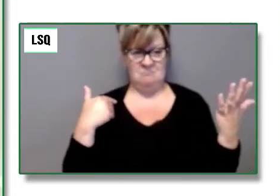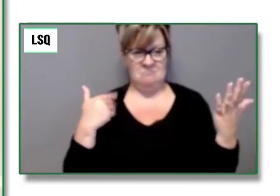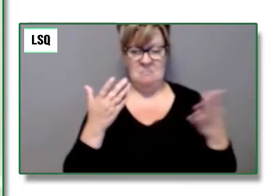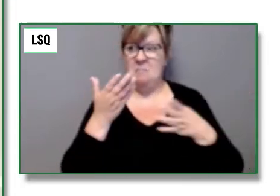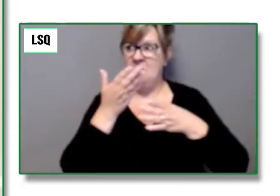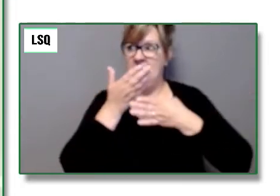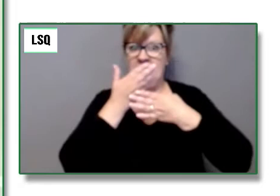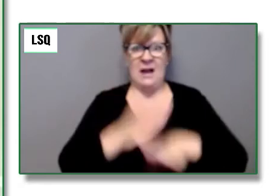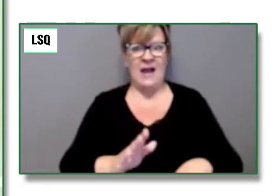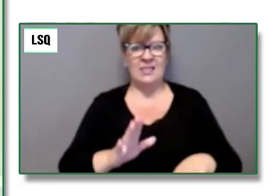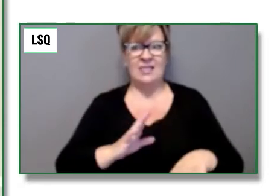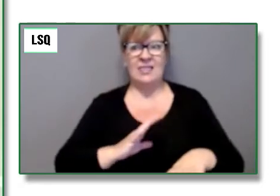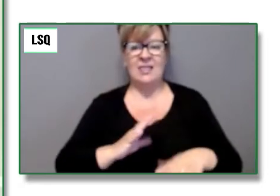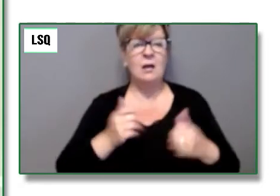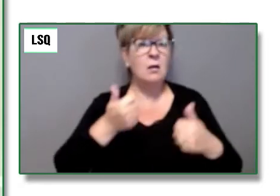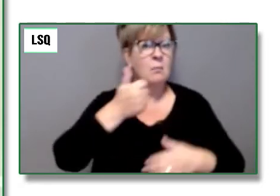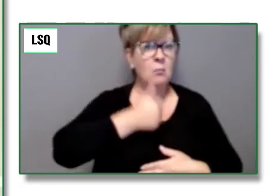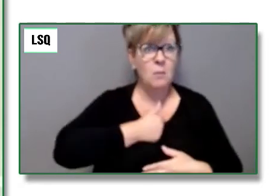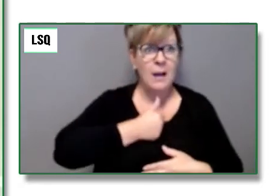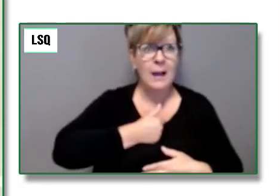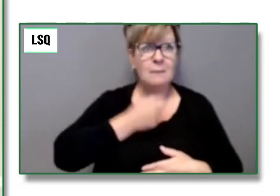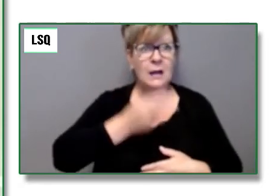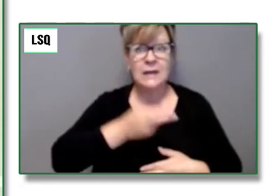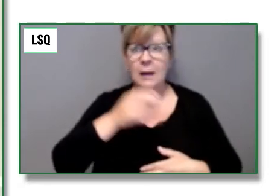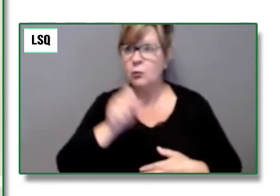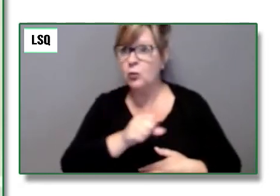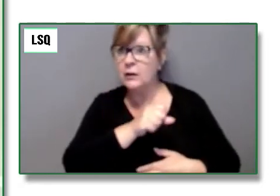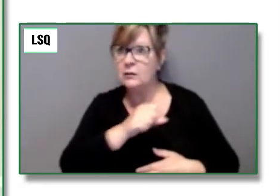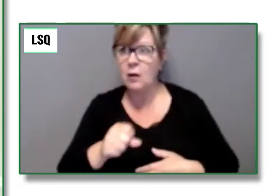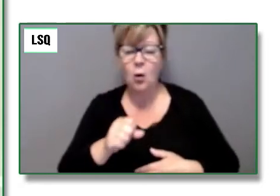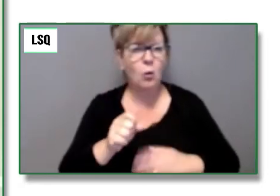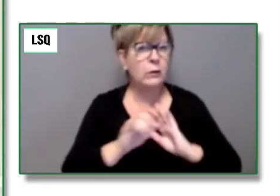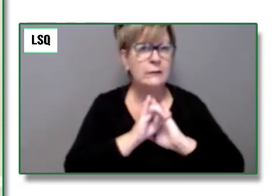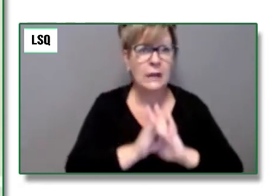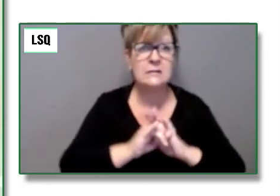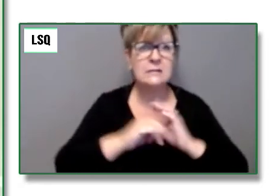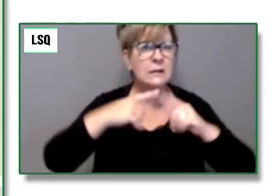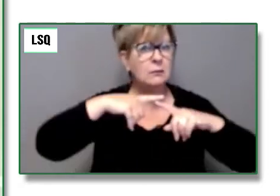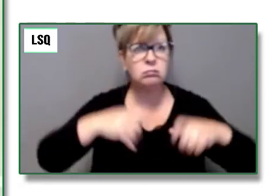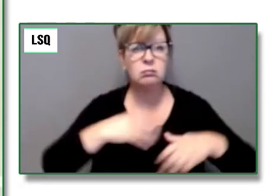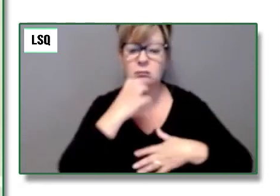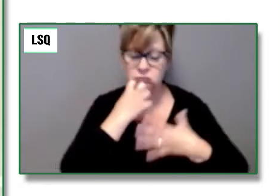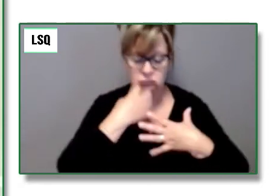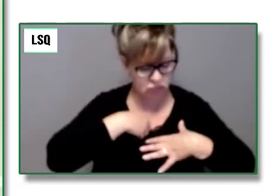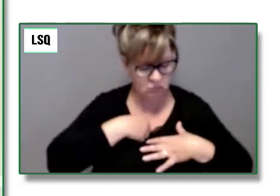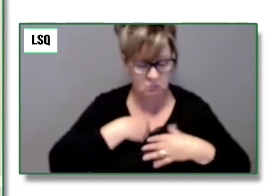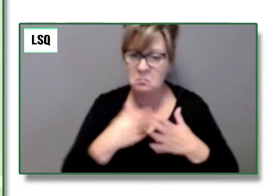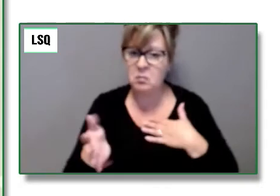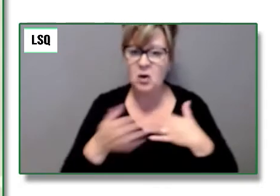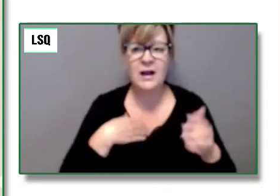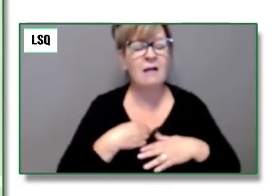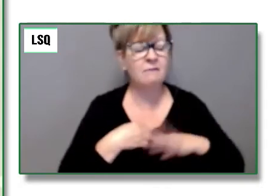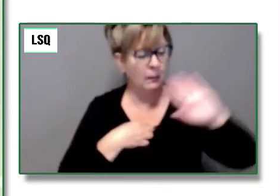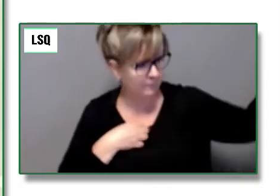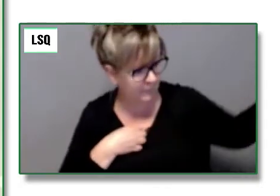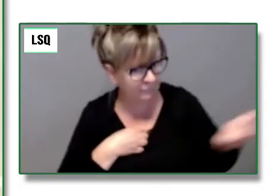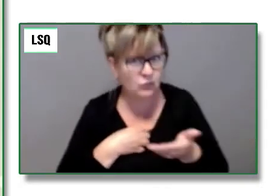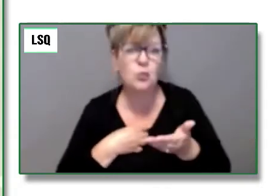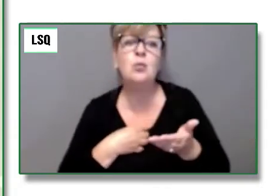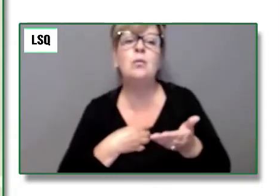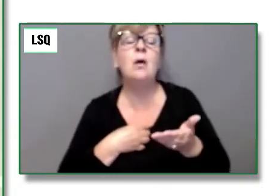sentir inclus et sentir un sentiment d'appartenance. Que vous souhaitiez aller faire une